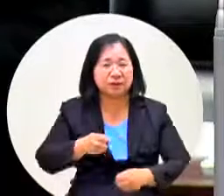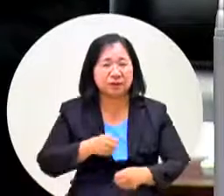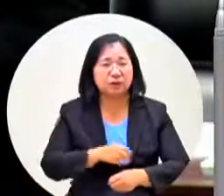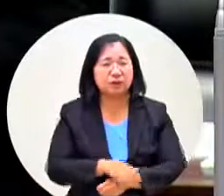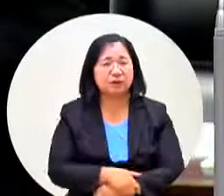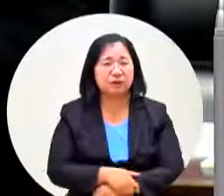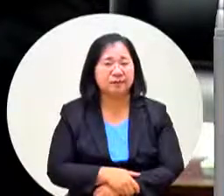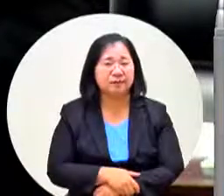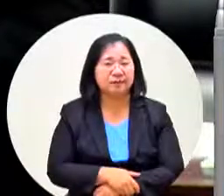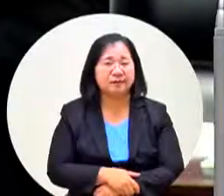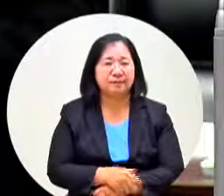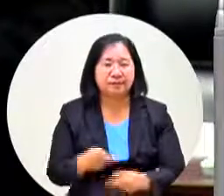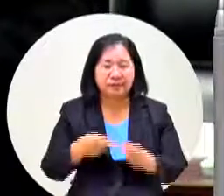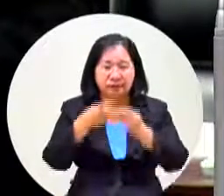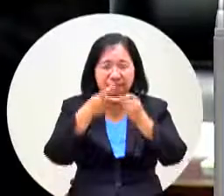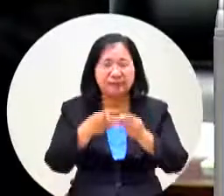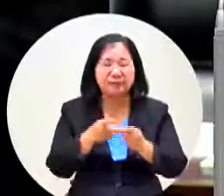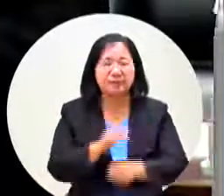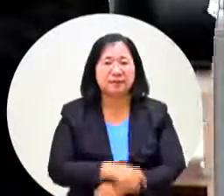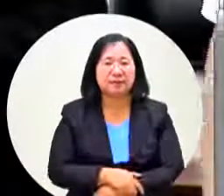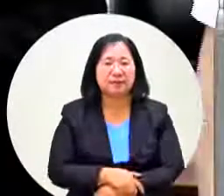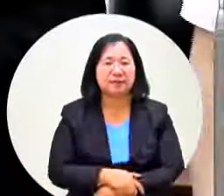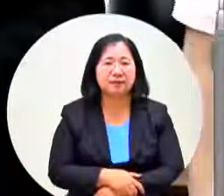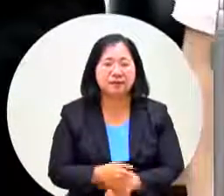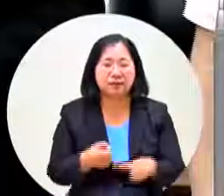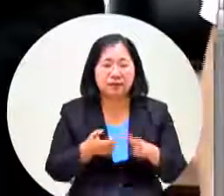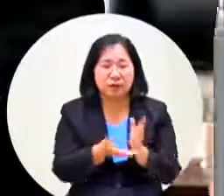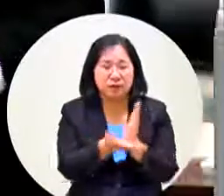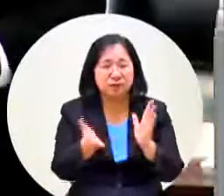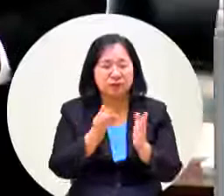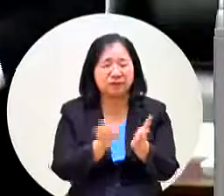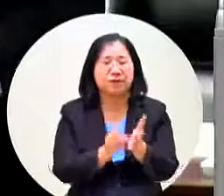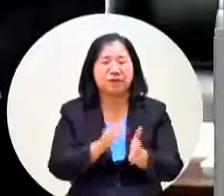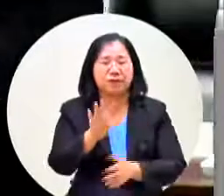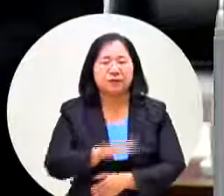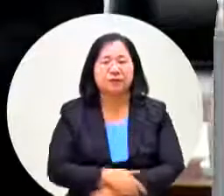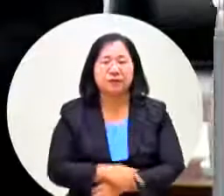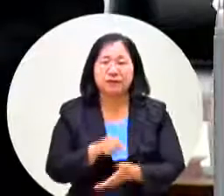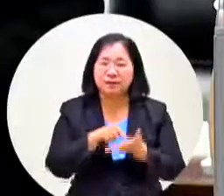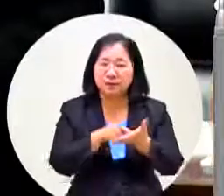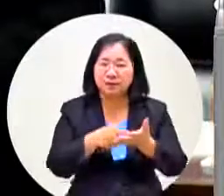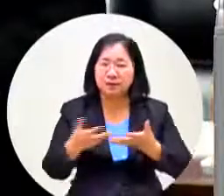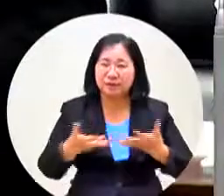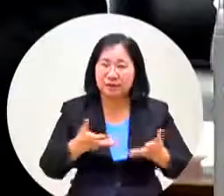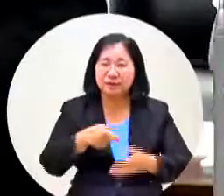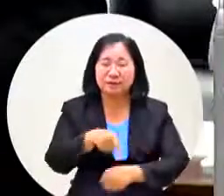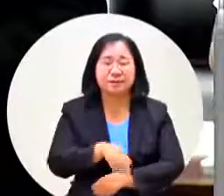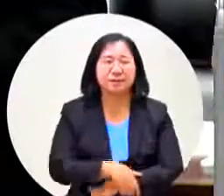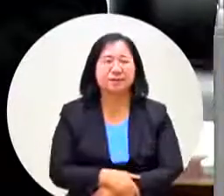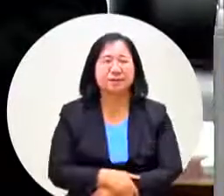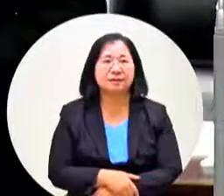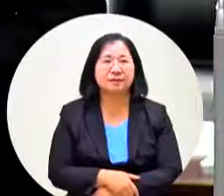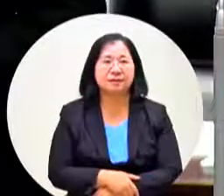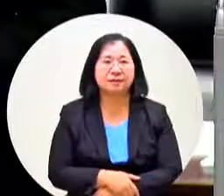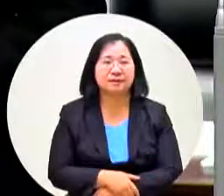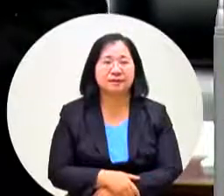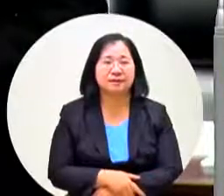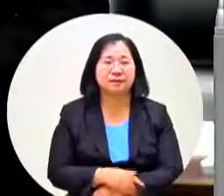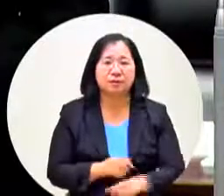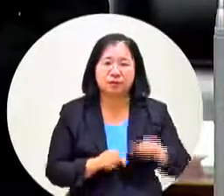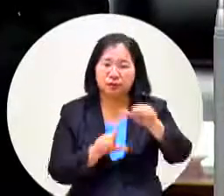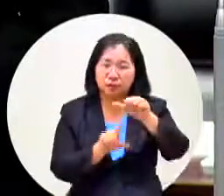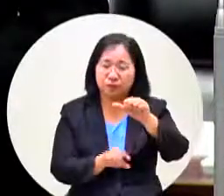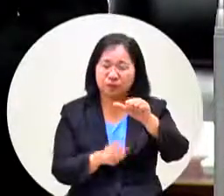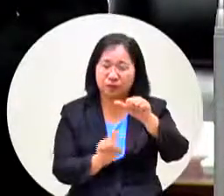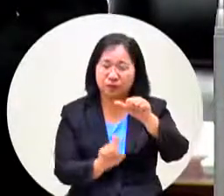到2公顷。那目前的迄个进度哈，目前也那个已经在内政部这个都这个工已经进入第二次的一